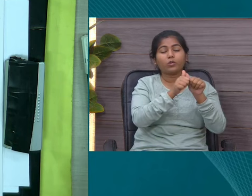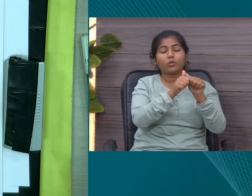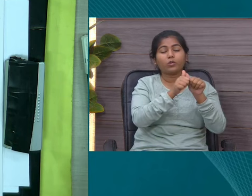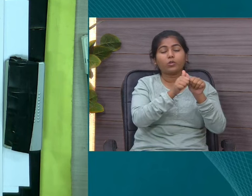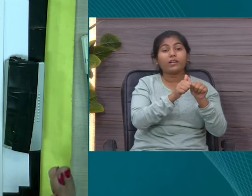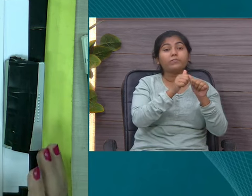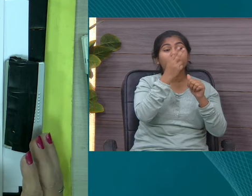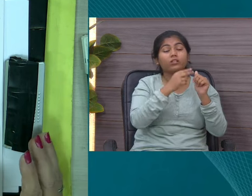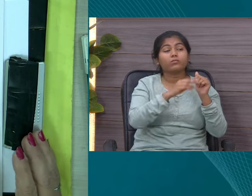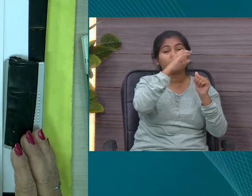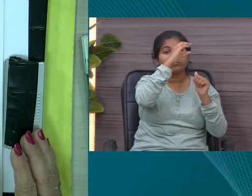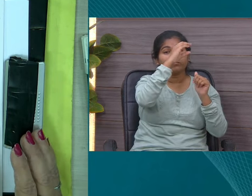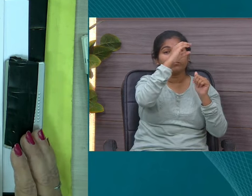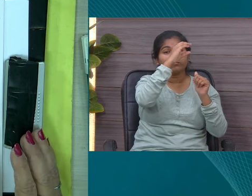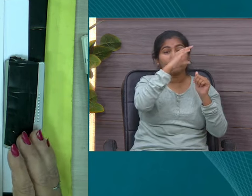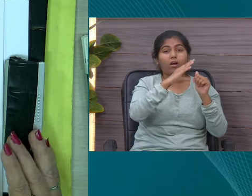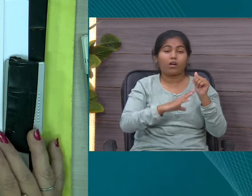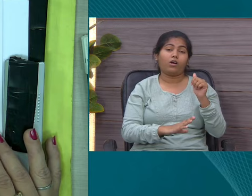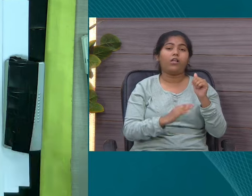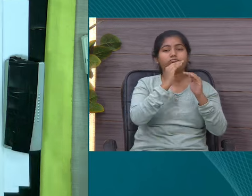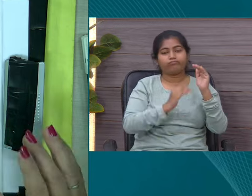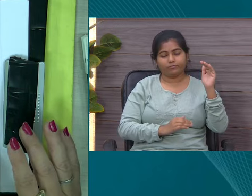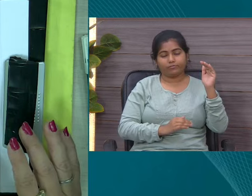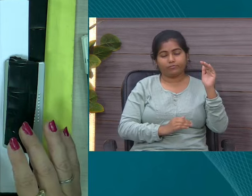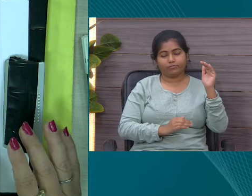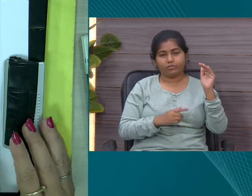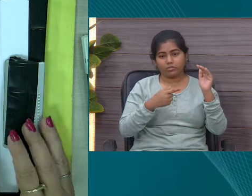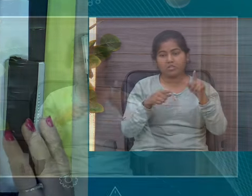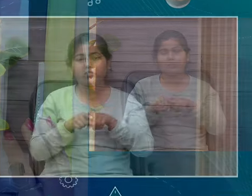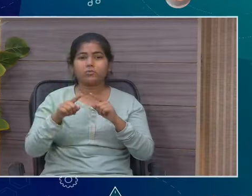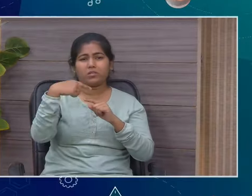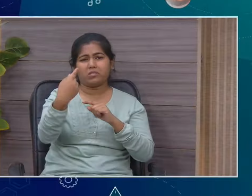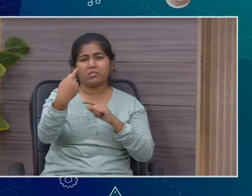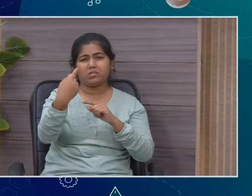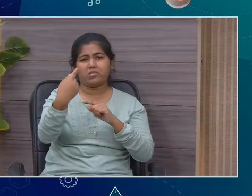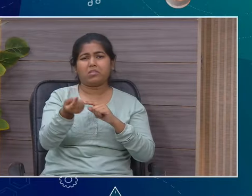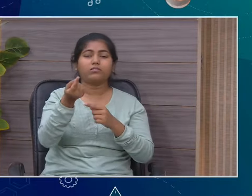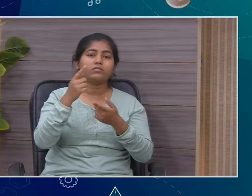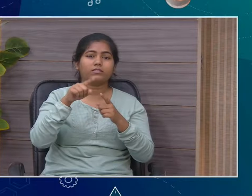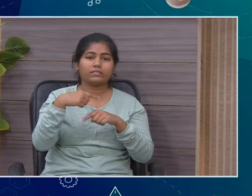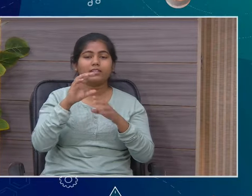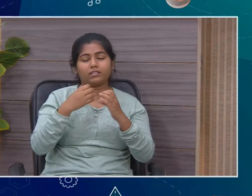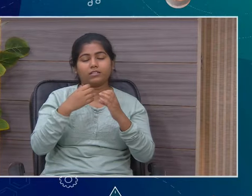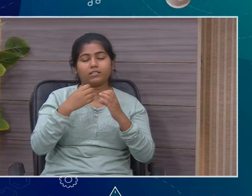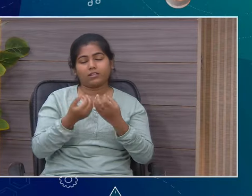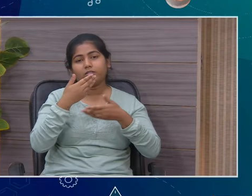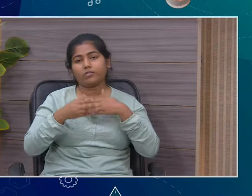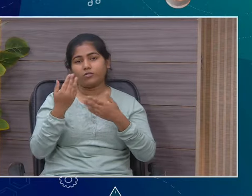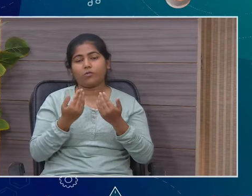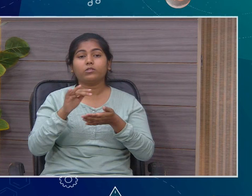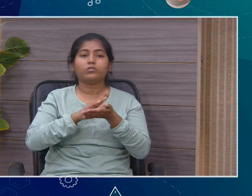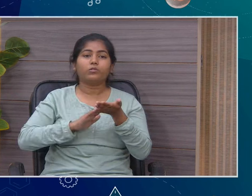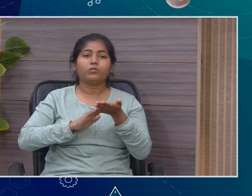बड़ा हो जाता है। तो ये ट्रेंड्स भी हमें इस चैप्टर में पढ़ने हैं, जो कि हम कोशिश करेंगे किसी अगले सत्र में इसे पढ़ पाए, और इसको भी हम टैक्टाइल बना सकते